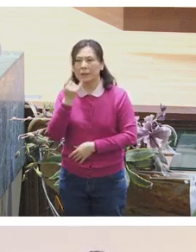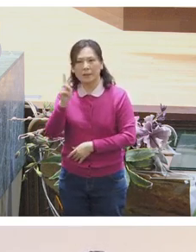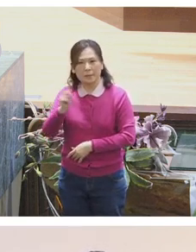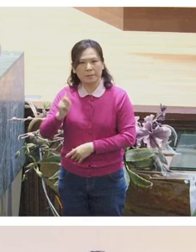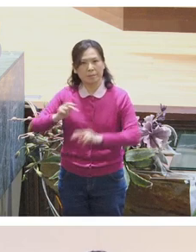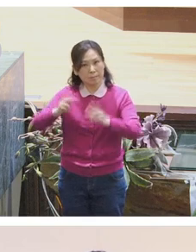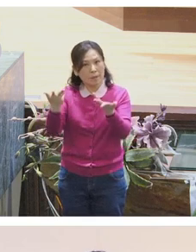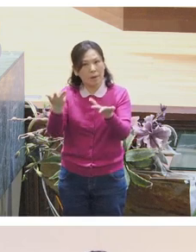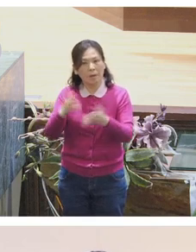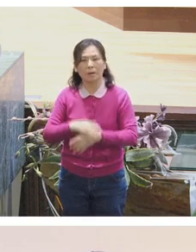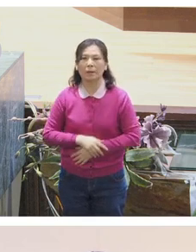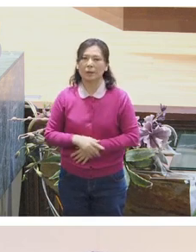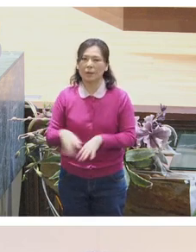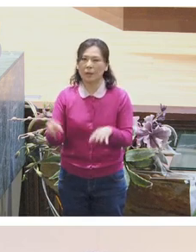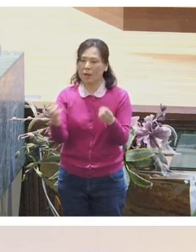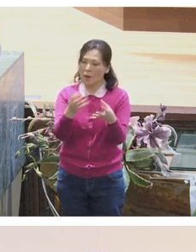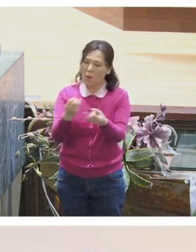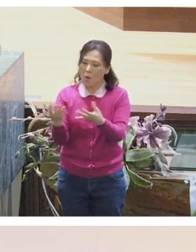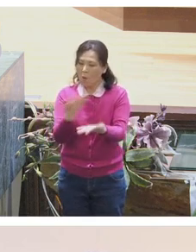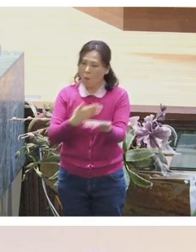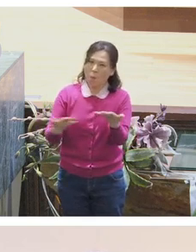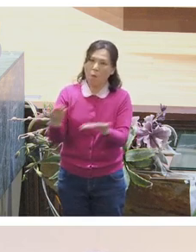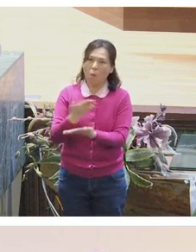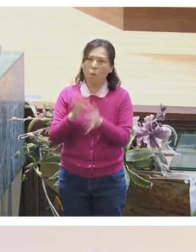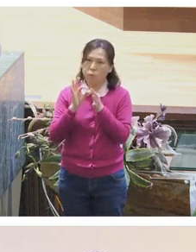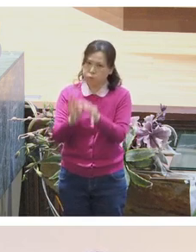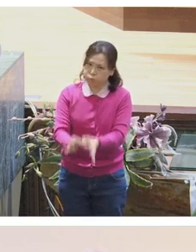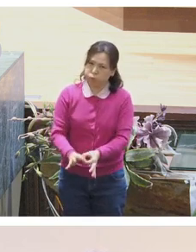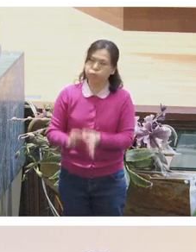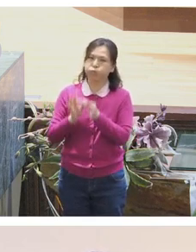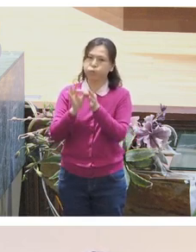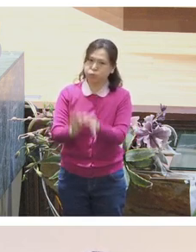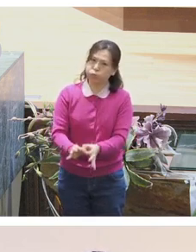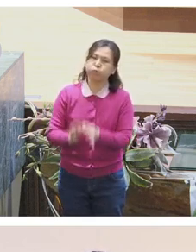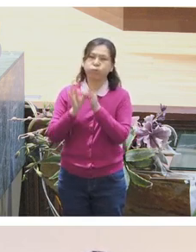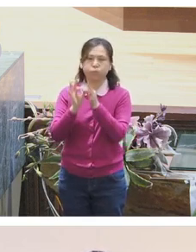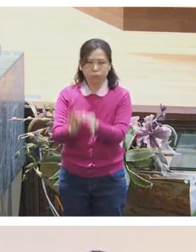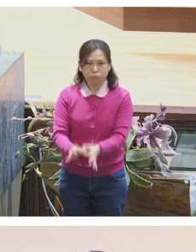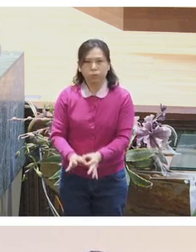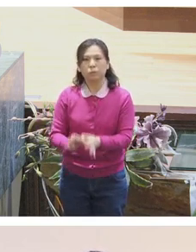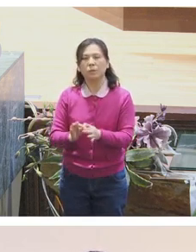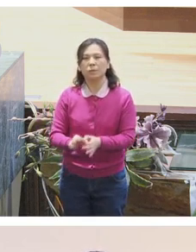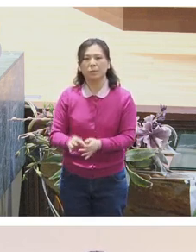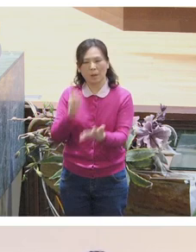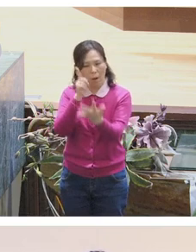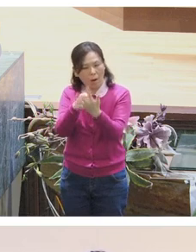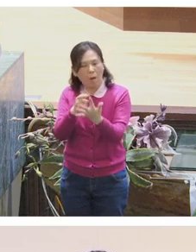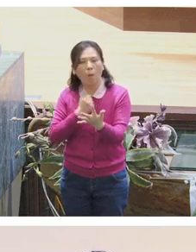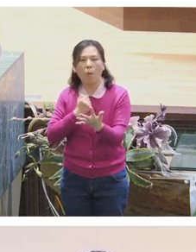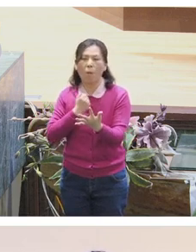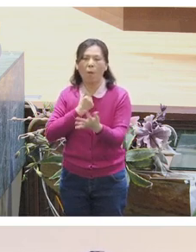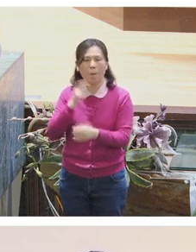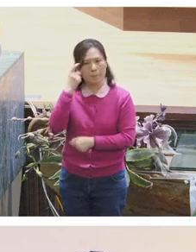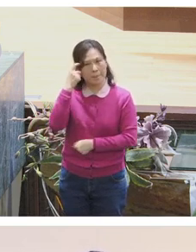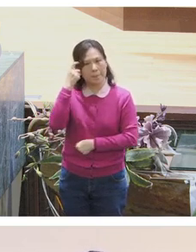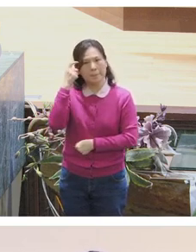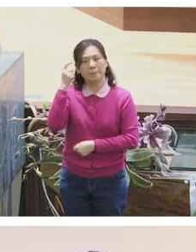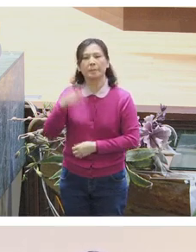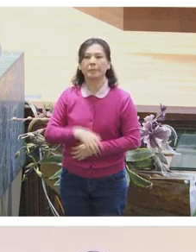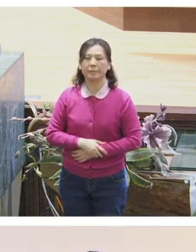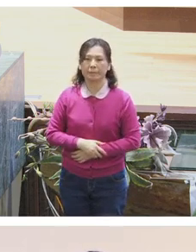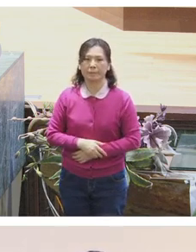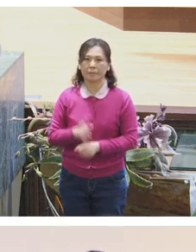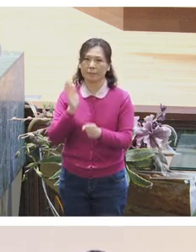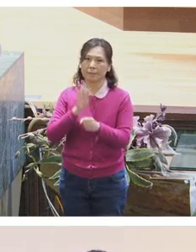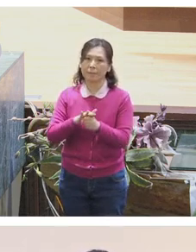一个不断的沟通互动的过程去了解。去思考。好，那我想补